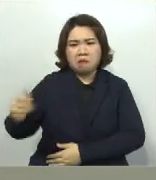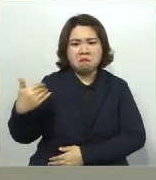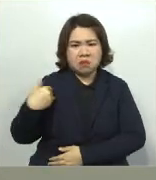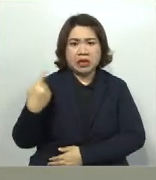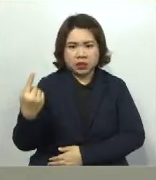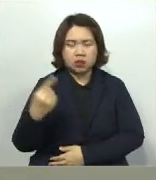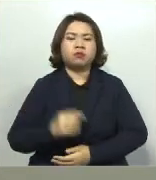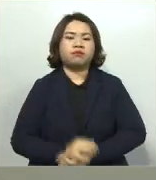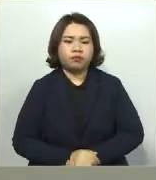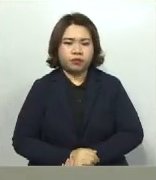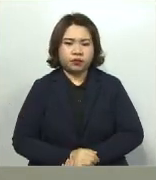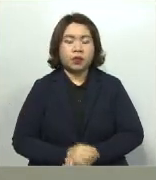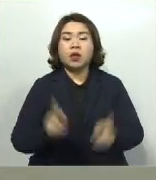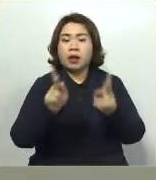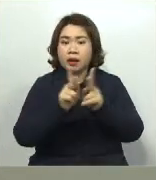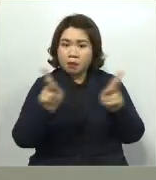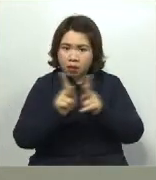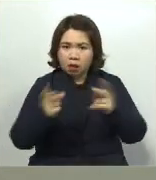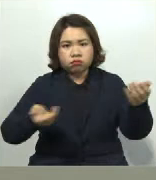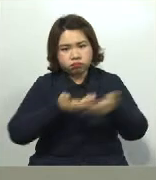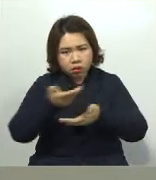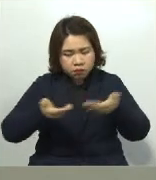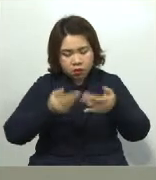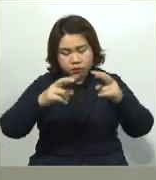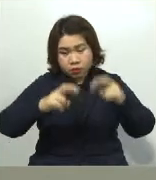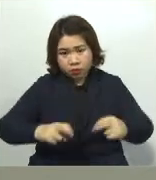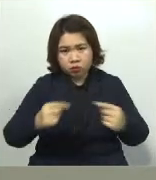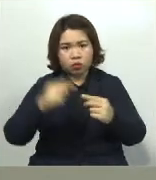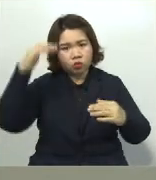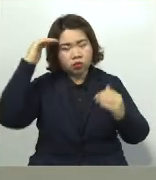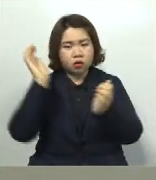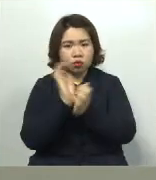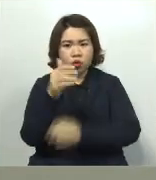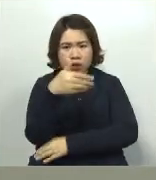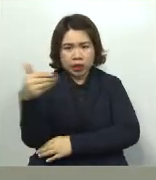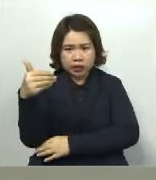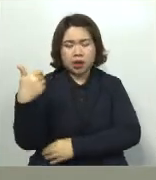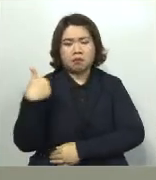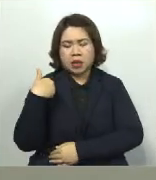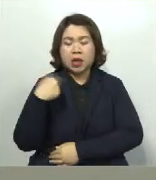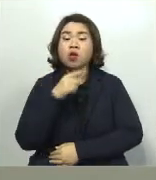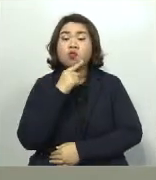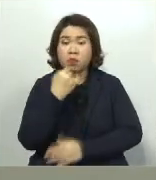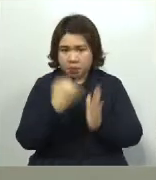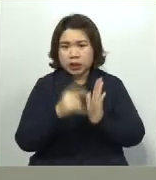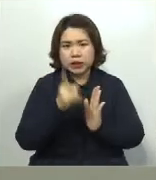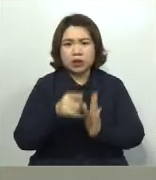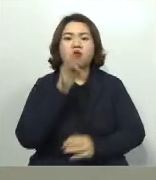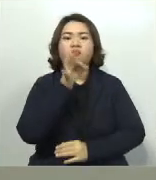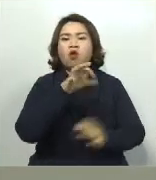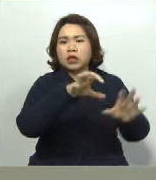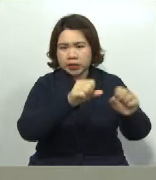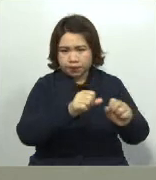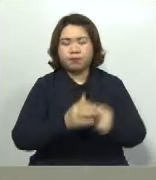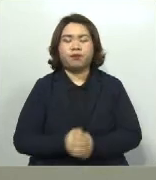ที่ต้องทำการสืบสวนสอบสวนส่วนเป็นหน้าที่ของสำนักงานตำรวจชาติก็ส่วนตำรวจก็จะดำเนินคดีไปนะครับส่วนกรณีเรื่องแ